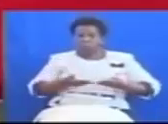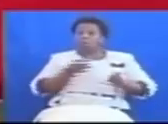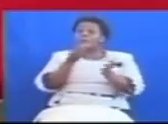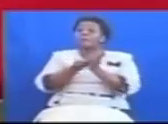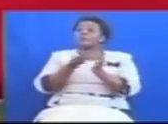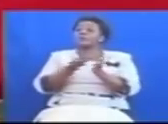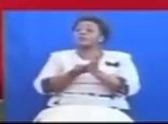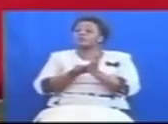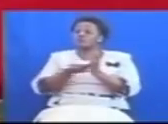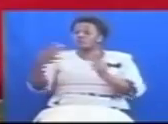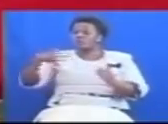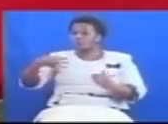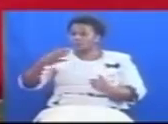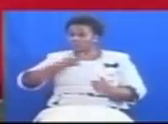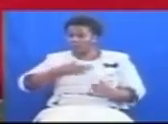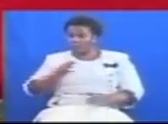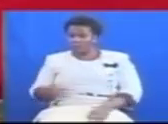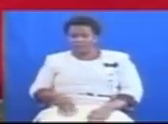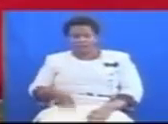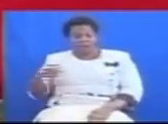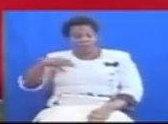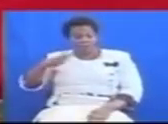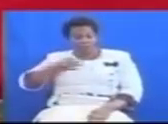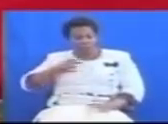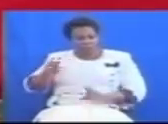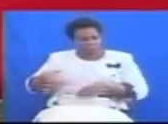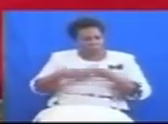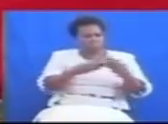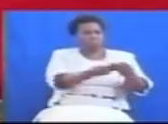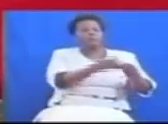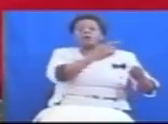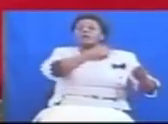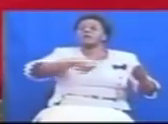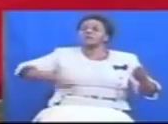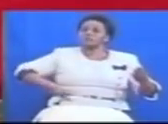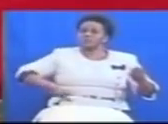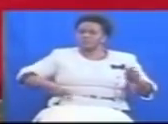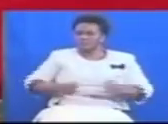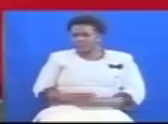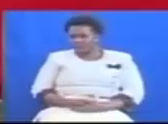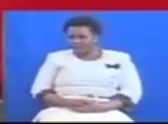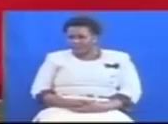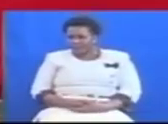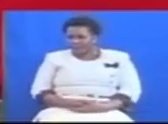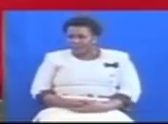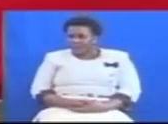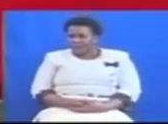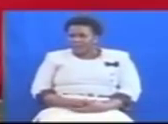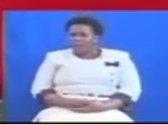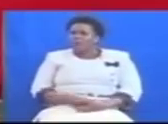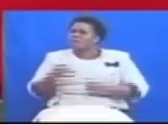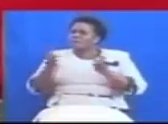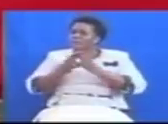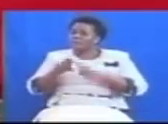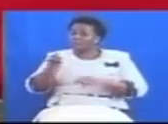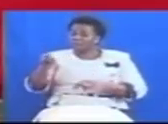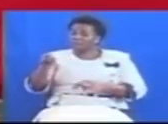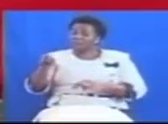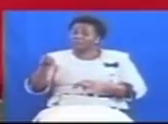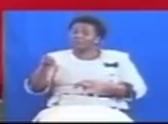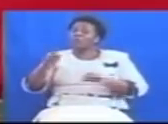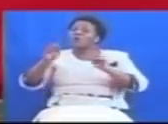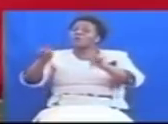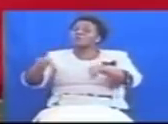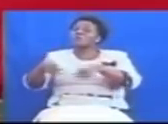kwa waziri na waziri angemshauri Mheshimiwa Rais kulifuta. Lakini kama hiyo haitoshi, walikuwa pia na mgogoro